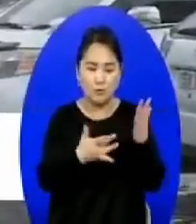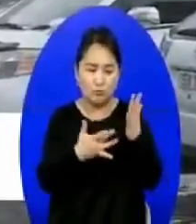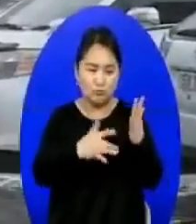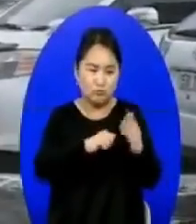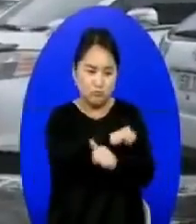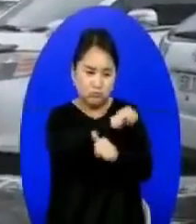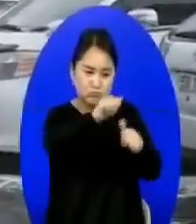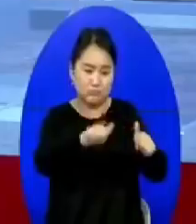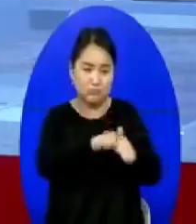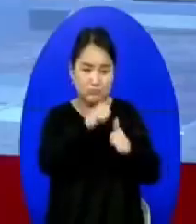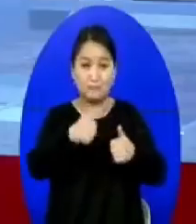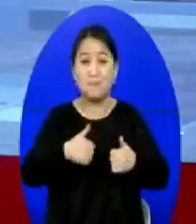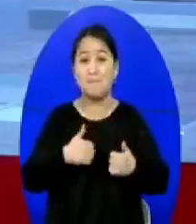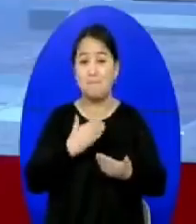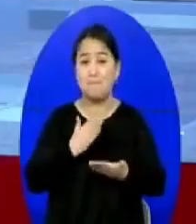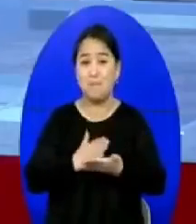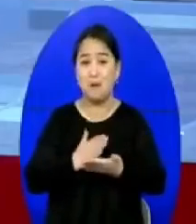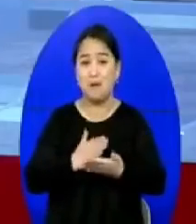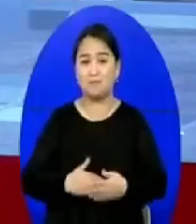байна.